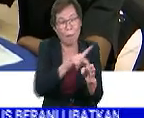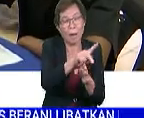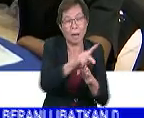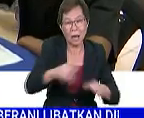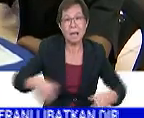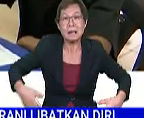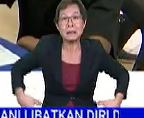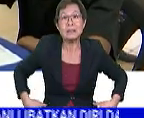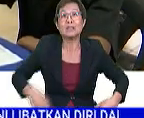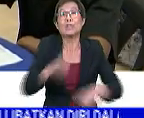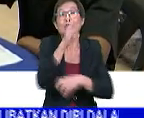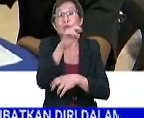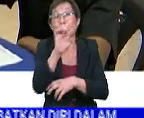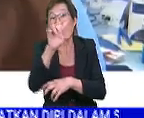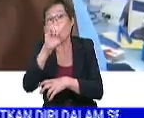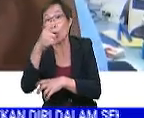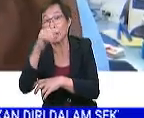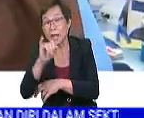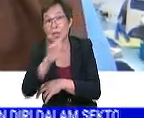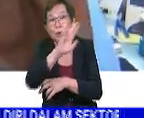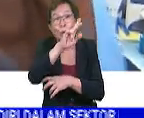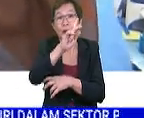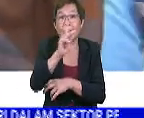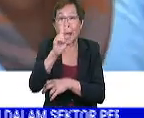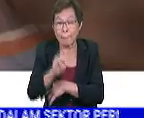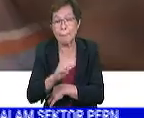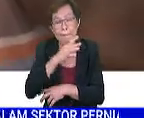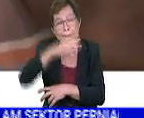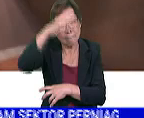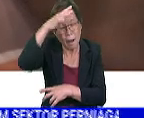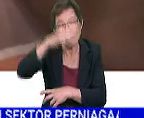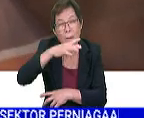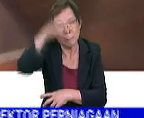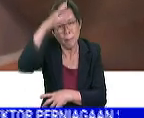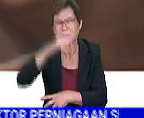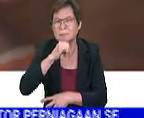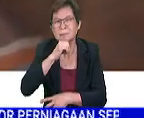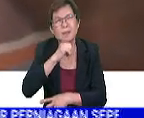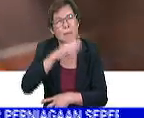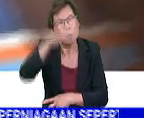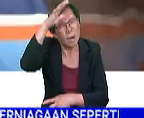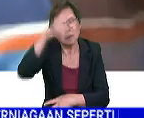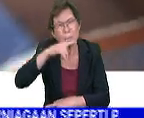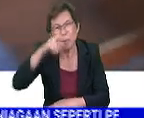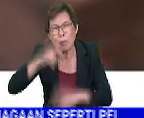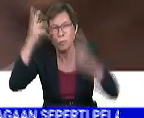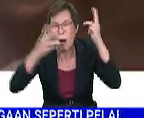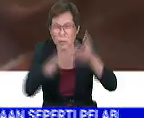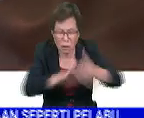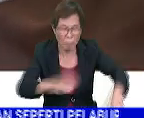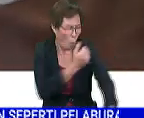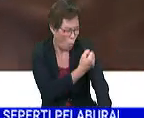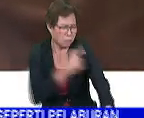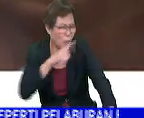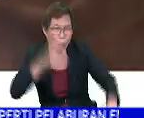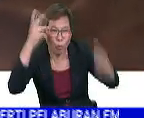UKM Profesor Madya Dr nazlina Ibrahim berkata Ibu Bapa sebenarnya tidak mempunyai alasan untuk bimbang tentang keselamatan